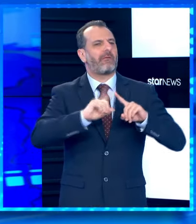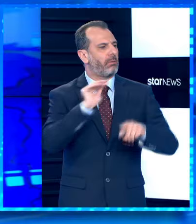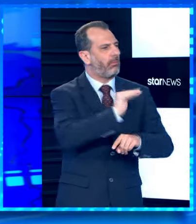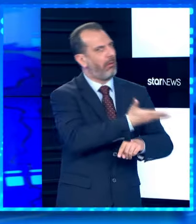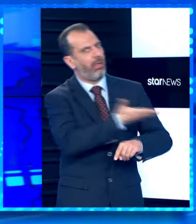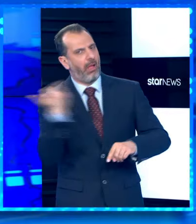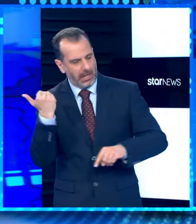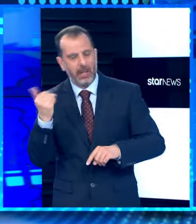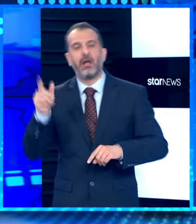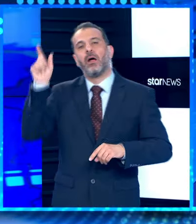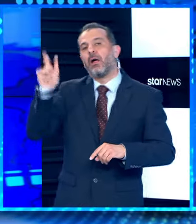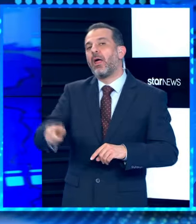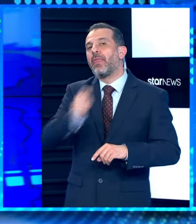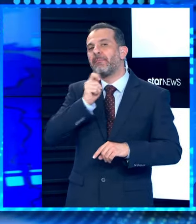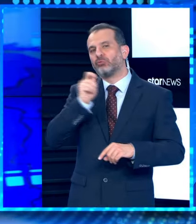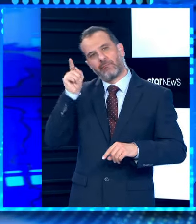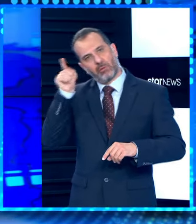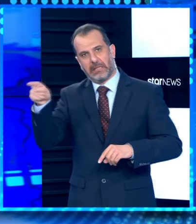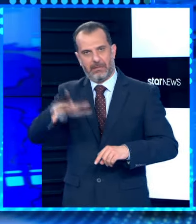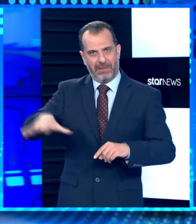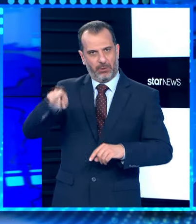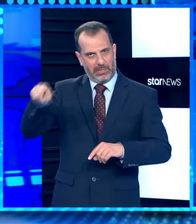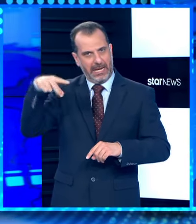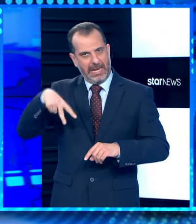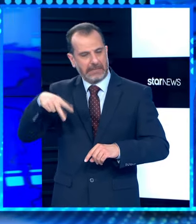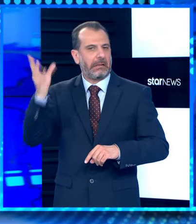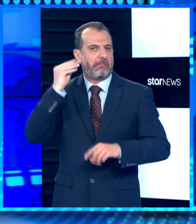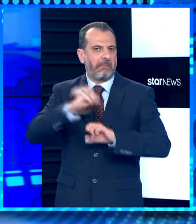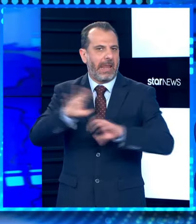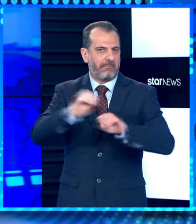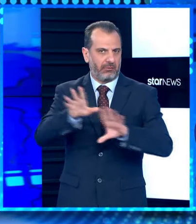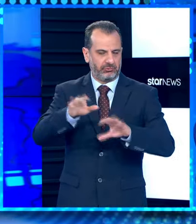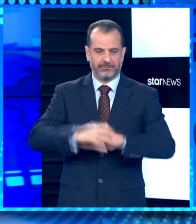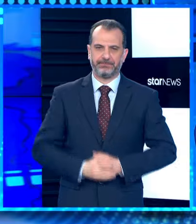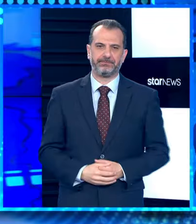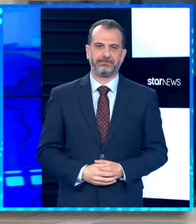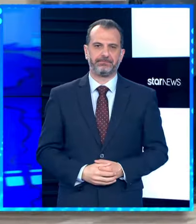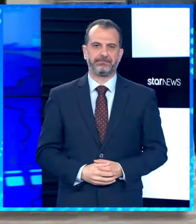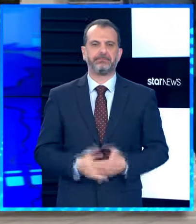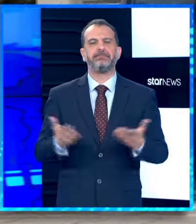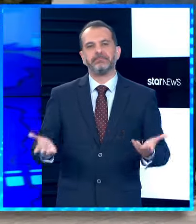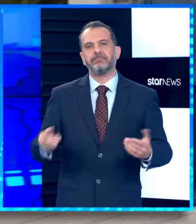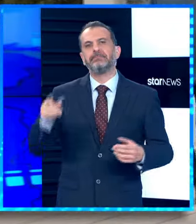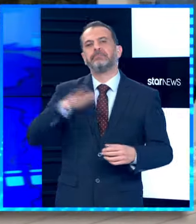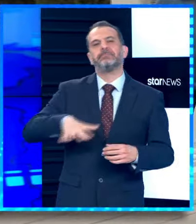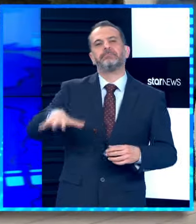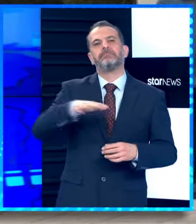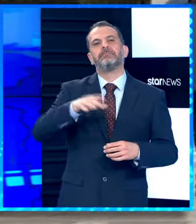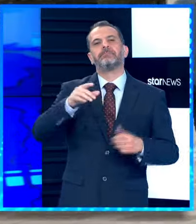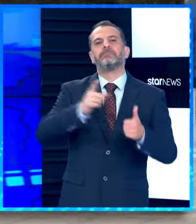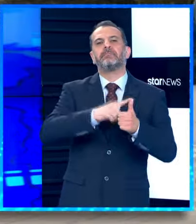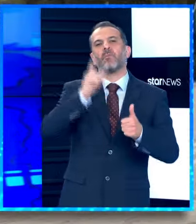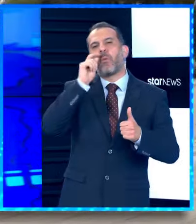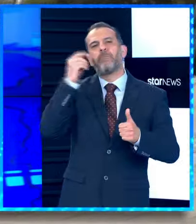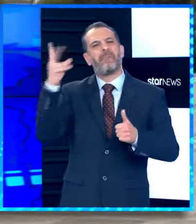Η Δήμητρα Τζιότζιου παρακολούθησε τη συνάντηση και θα ενημερωθούμε. Ο πατέρας των δίδυμων κοριτσιών, λοιπόν, από την Καλαμπάκα,